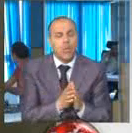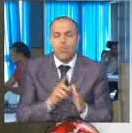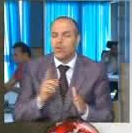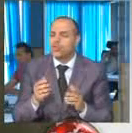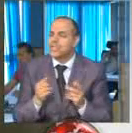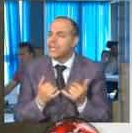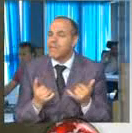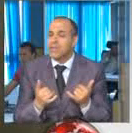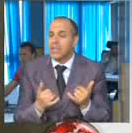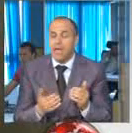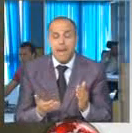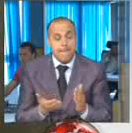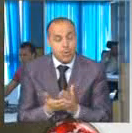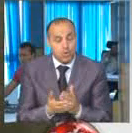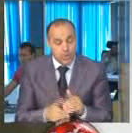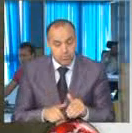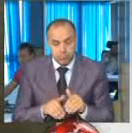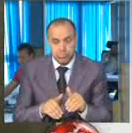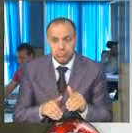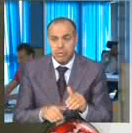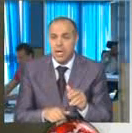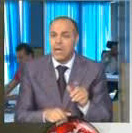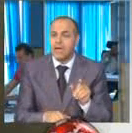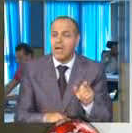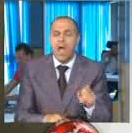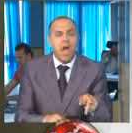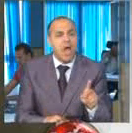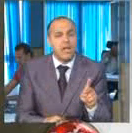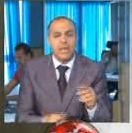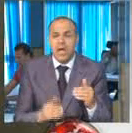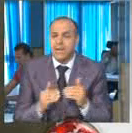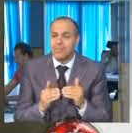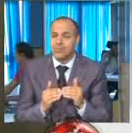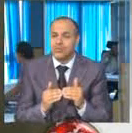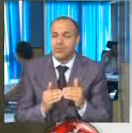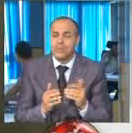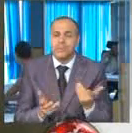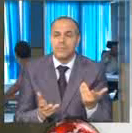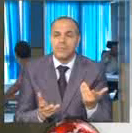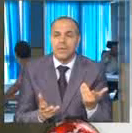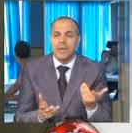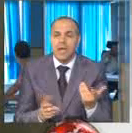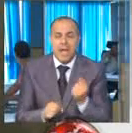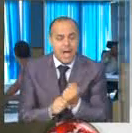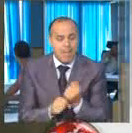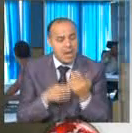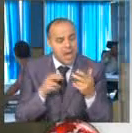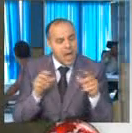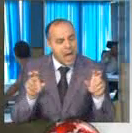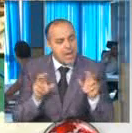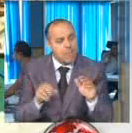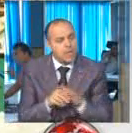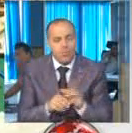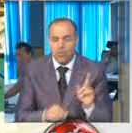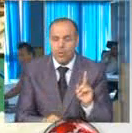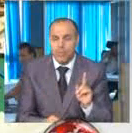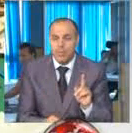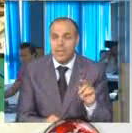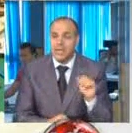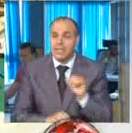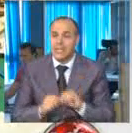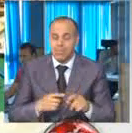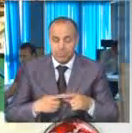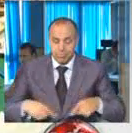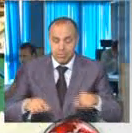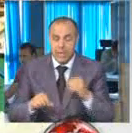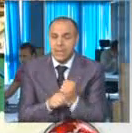بداية لم ترقى إلى في معظمها إلى مستوى العمل الإعلامي المتكامل. تنظيم ورشة